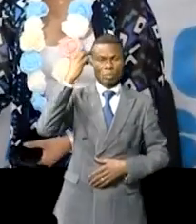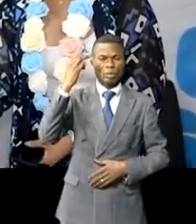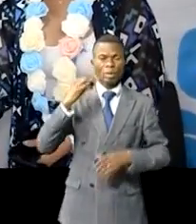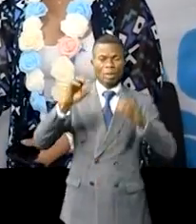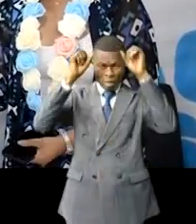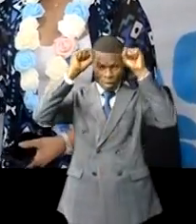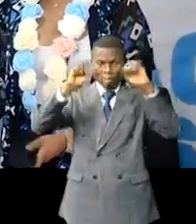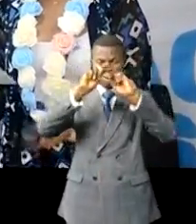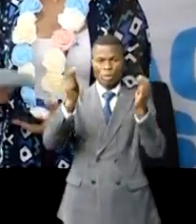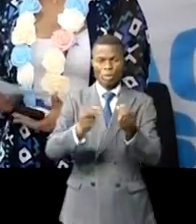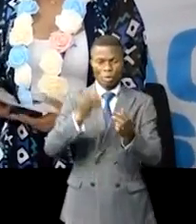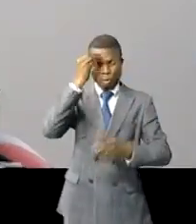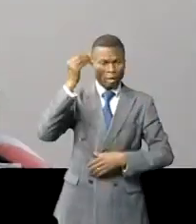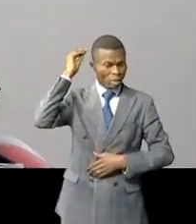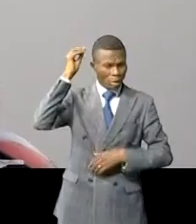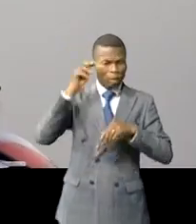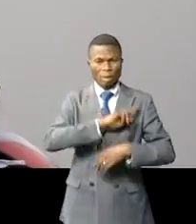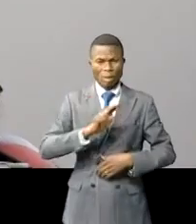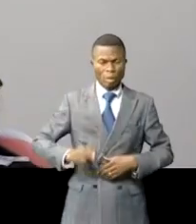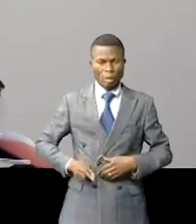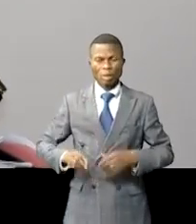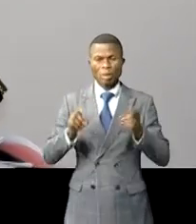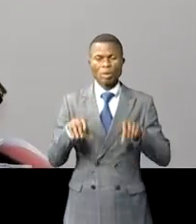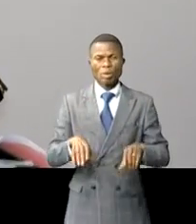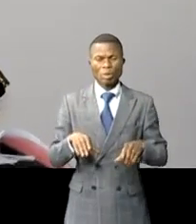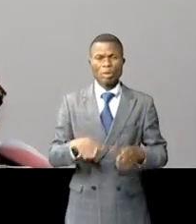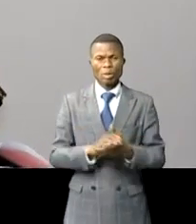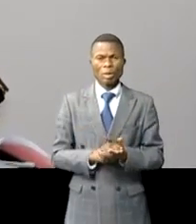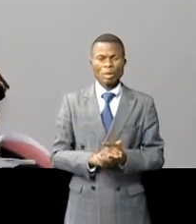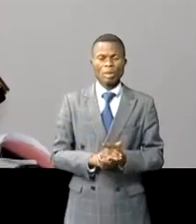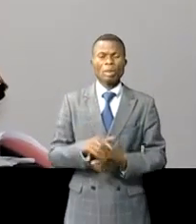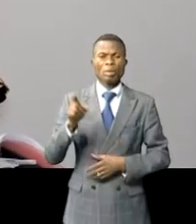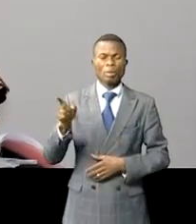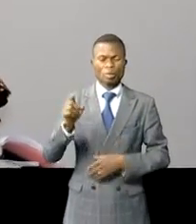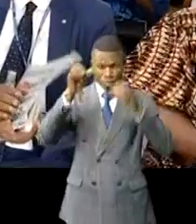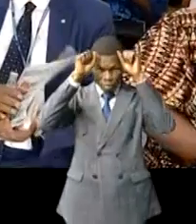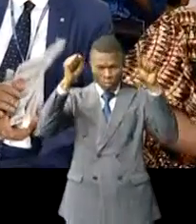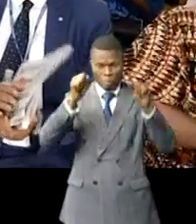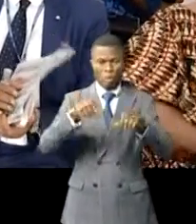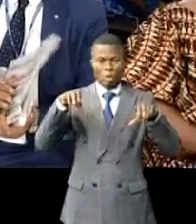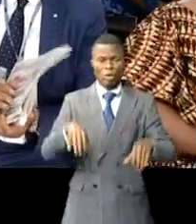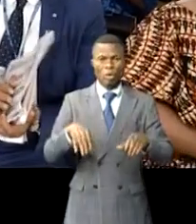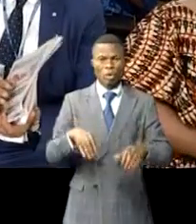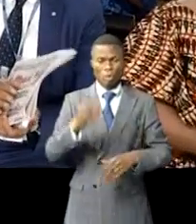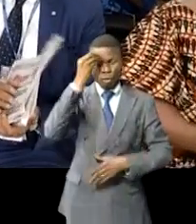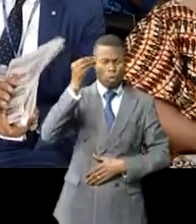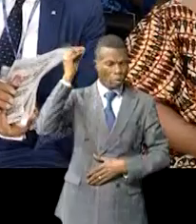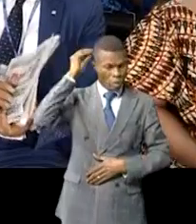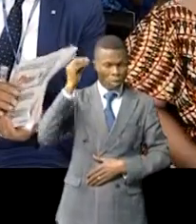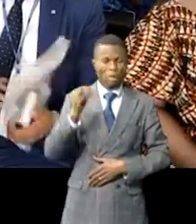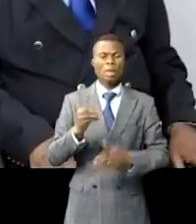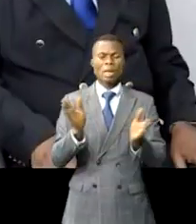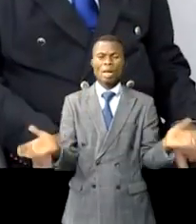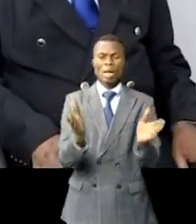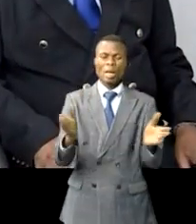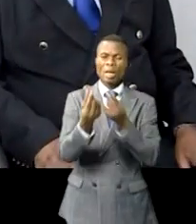Fondation Autisme RDC, et Elodie Bakumbulu Diakité, président du Congo Autisme pour la gratuité de l'encadrement